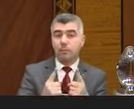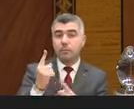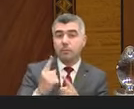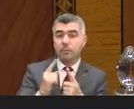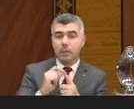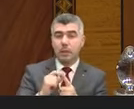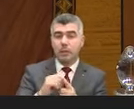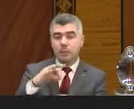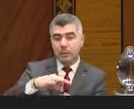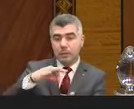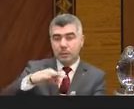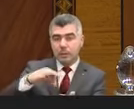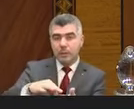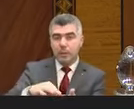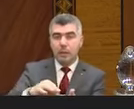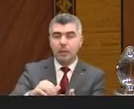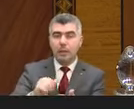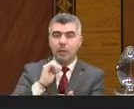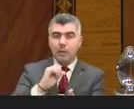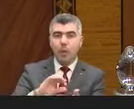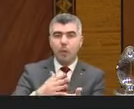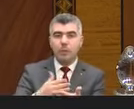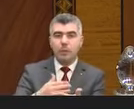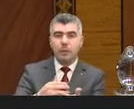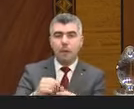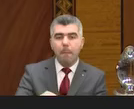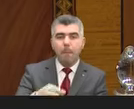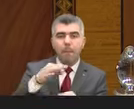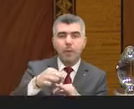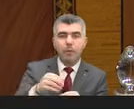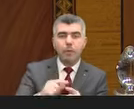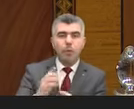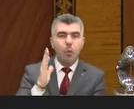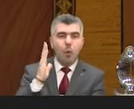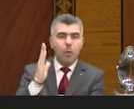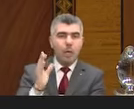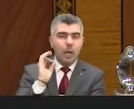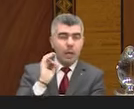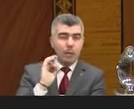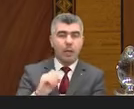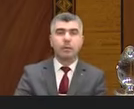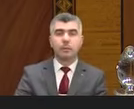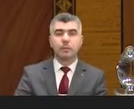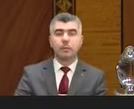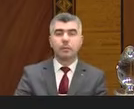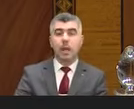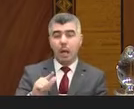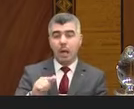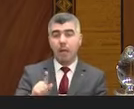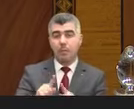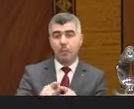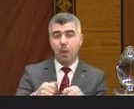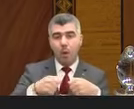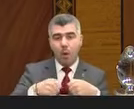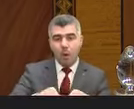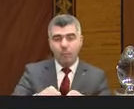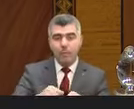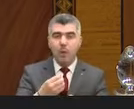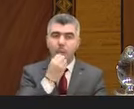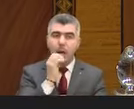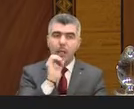ديال الزرع وخصوصا المساحات المزروعة ديال الزراعات الخريفية خاصة الحبوب القطنية والأعلاف.